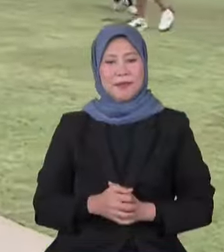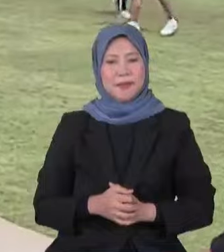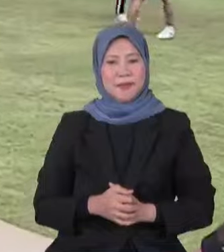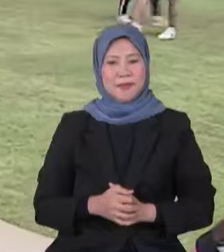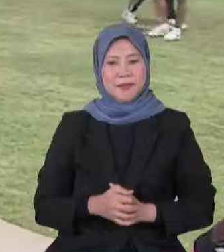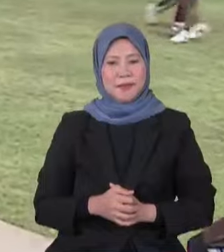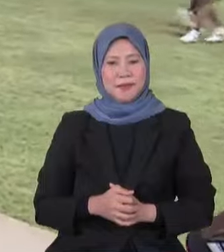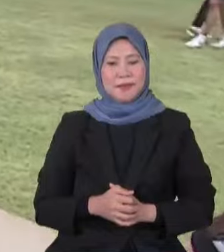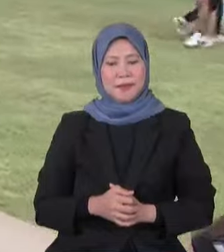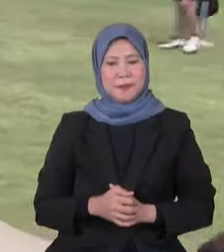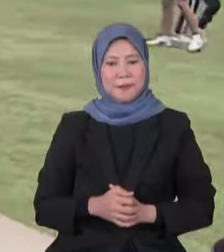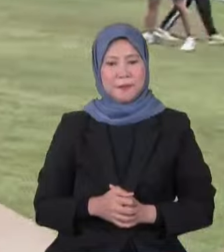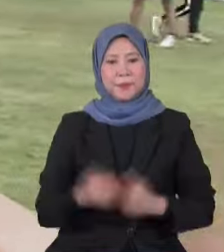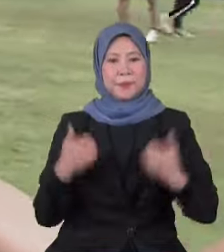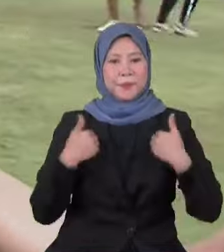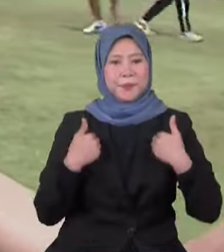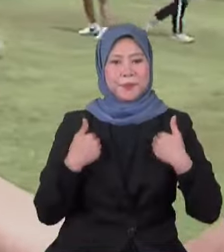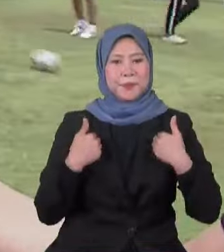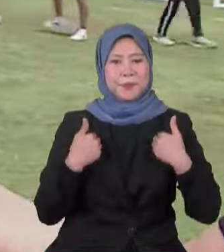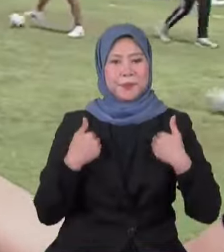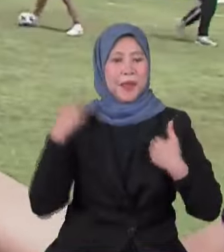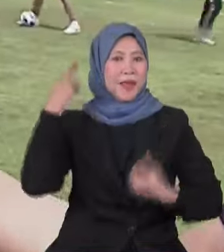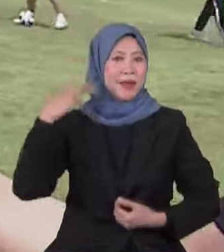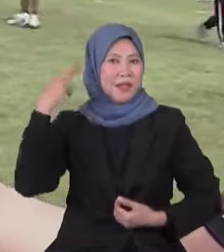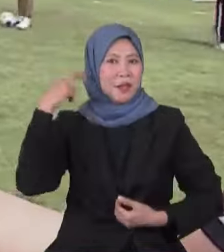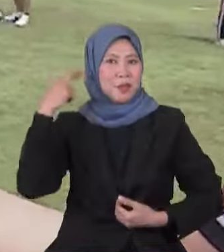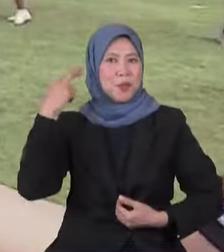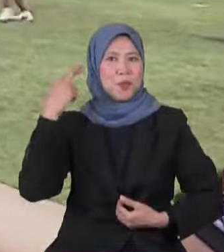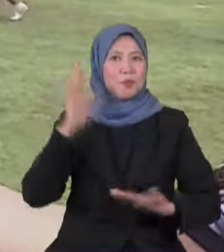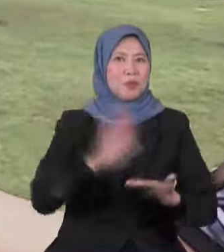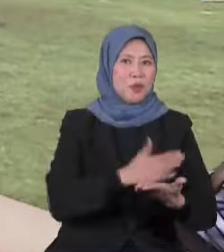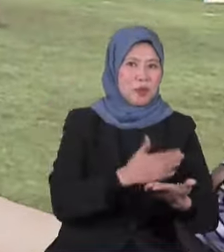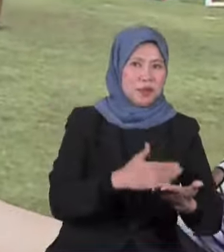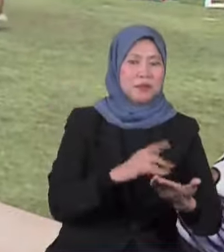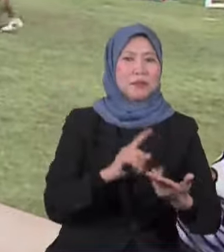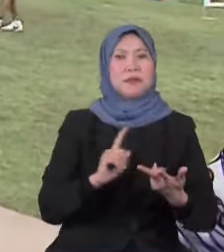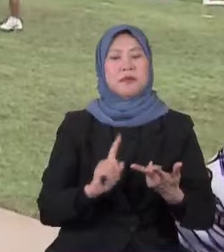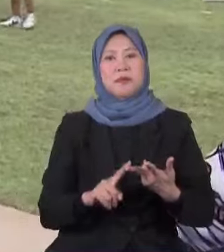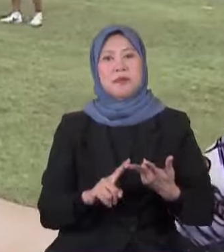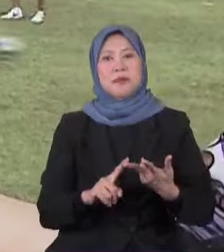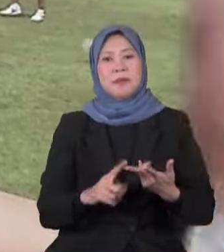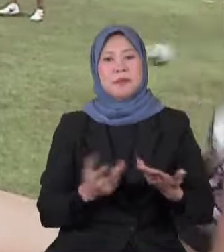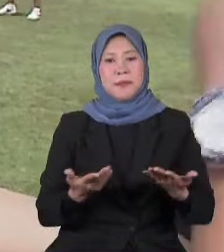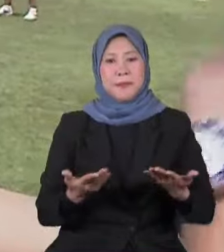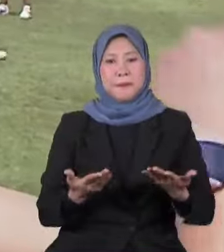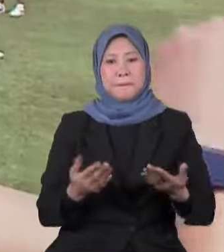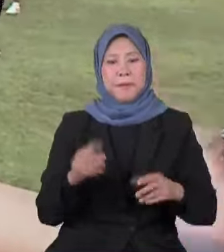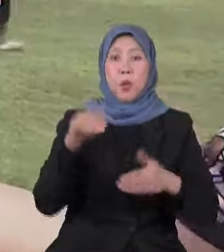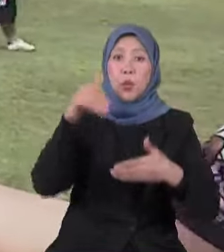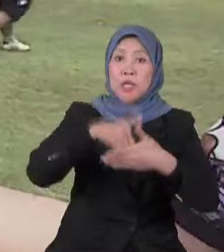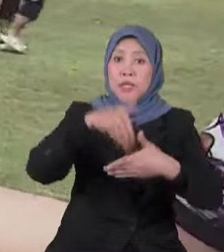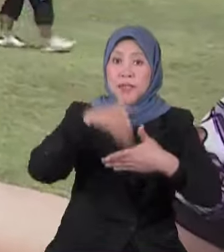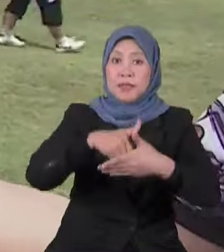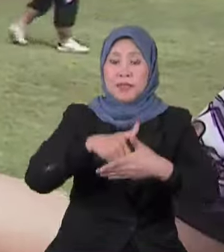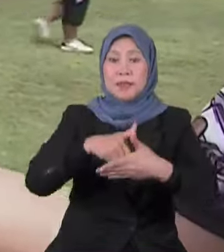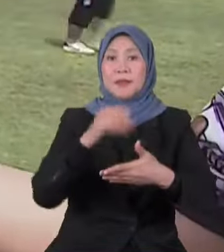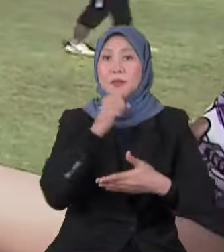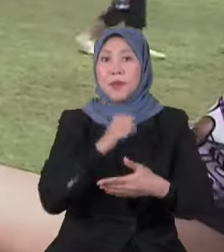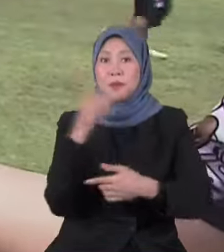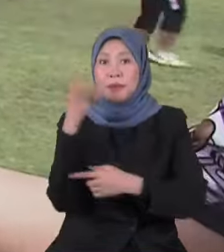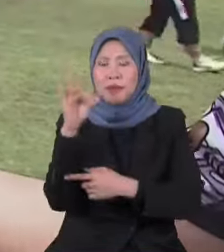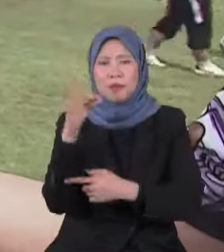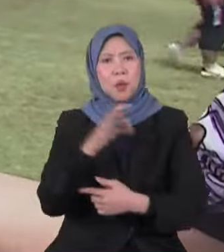Golf simulator, rakan muzik ada radio, Radio Rakita. And then rakan demokrasi, kita tahu pasal undi 18 tapi